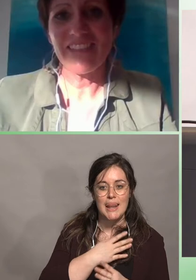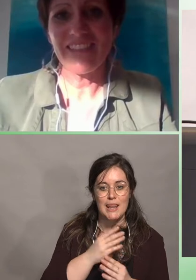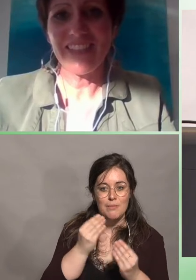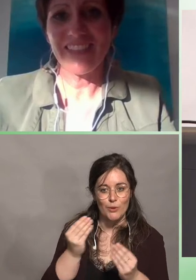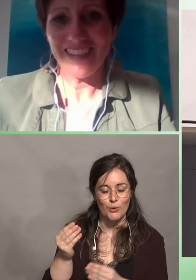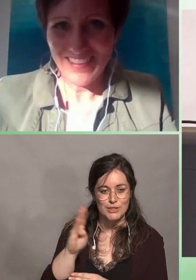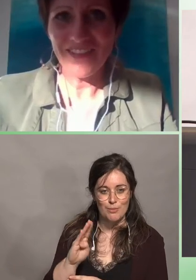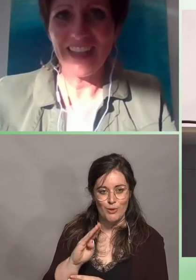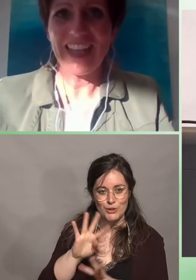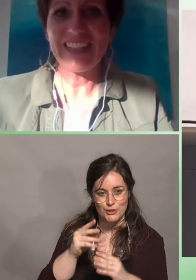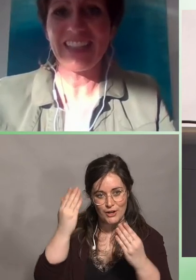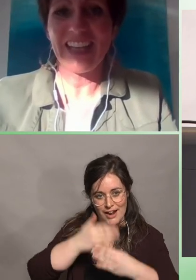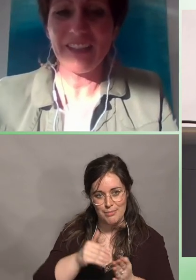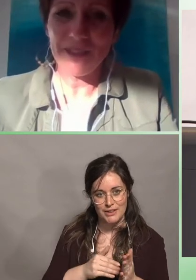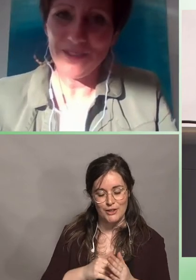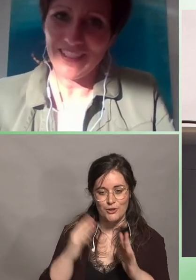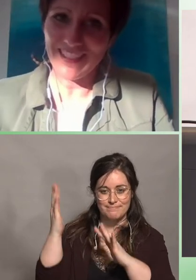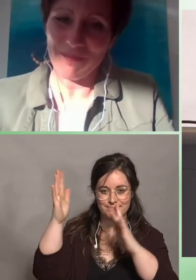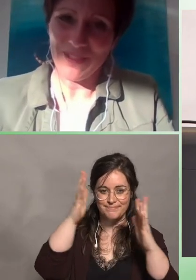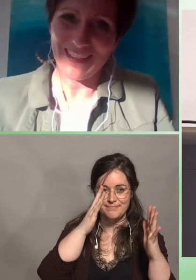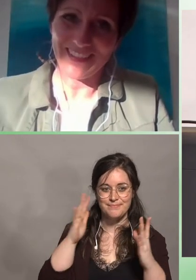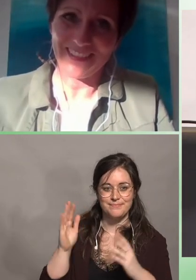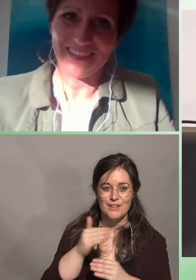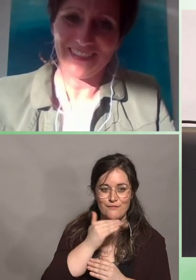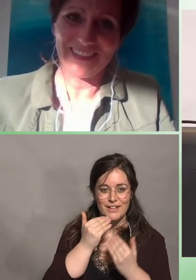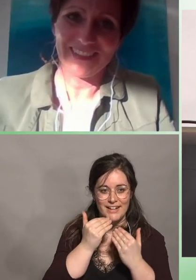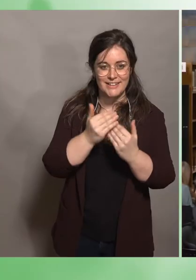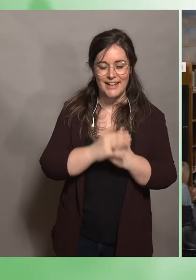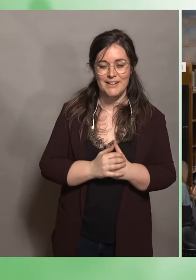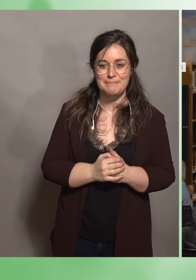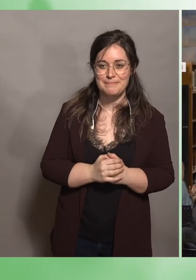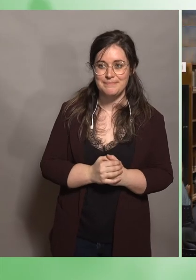Bozen. Schönen Abend noch. Vielen herzlichen Dank, liebe Grüße nach Bozen.